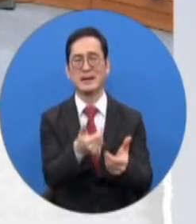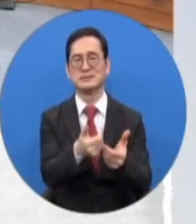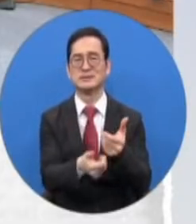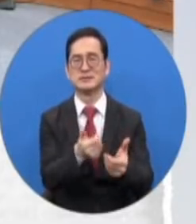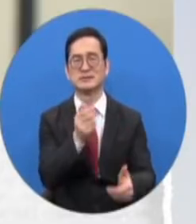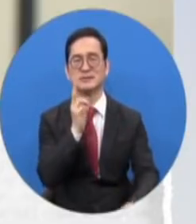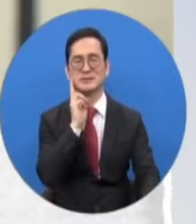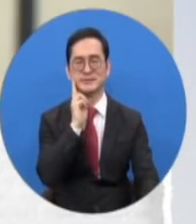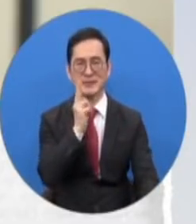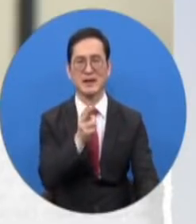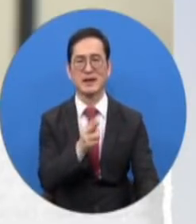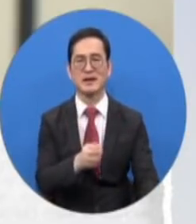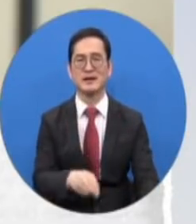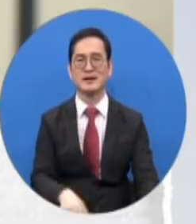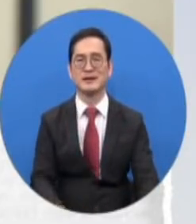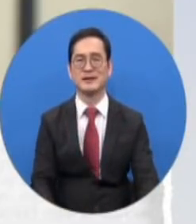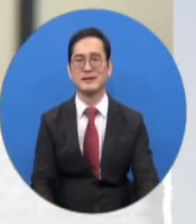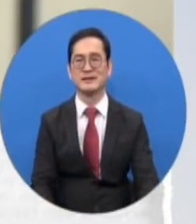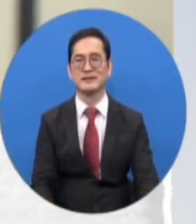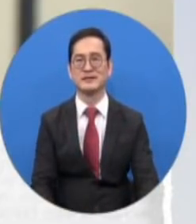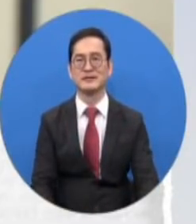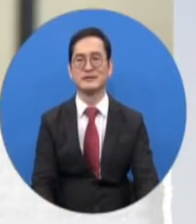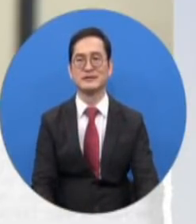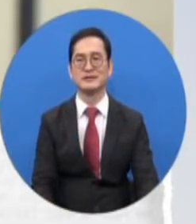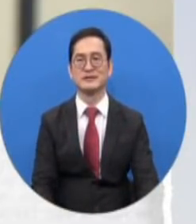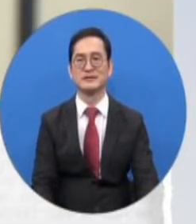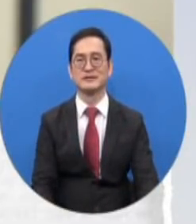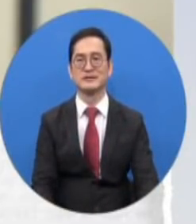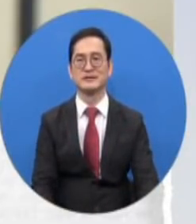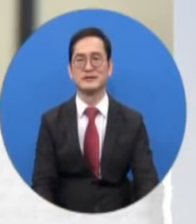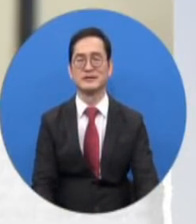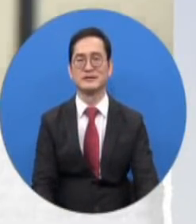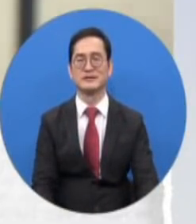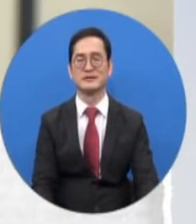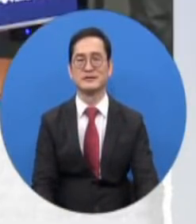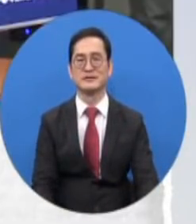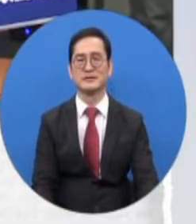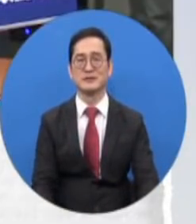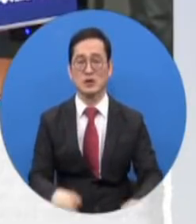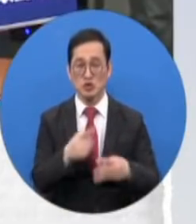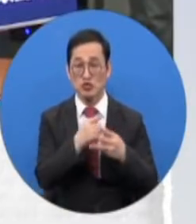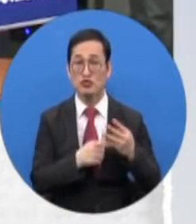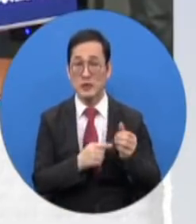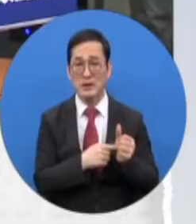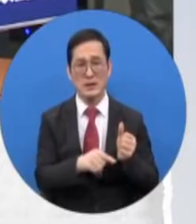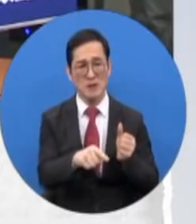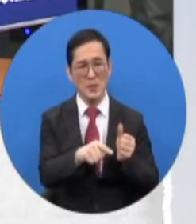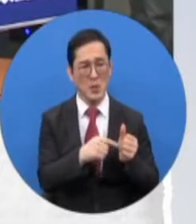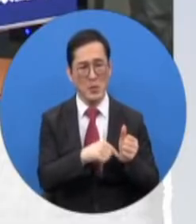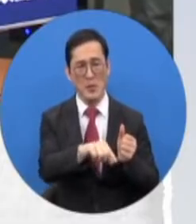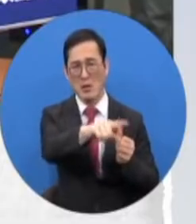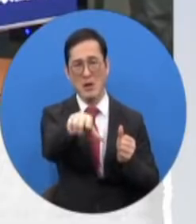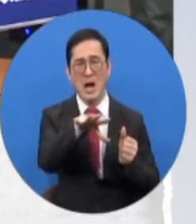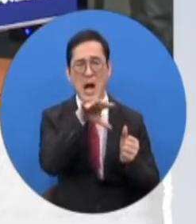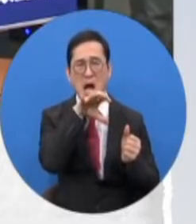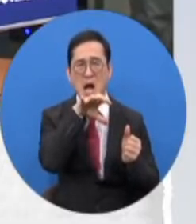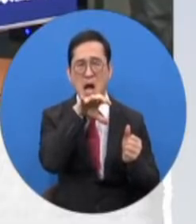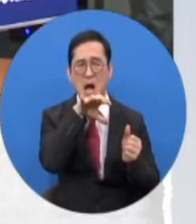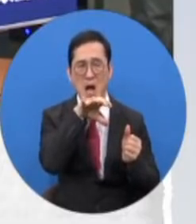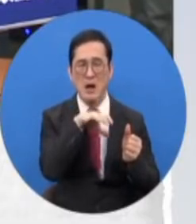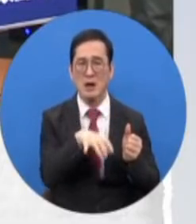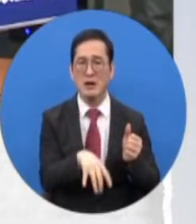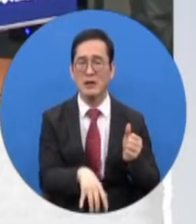건지 정권 이양기에 오히려 새 정부에 대해서 반발이 오히려 많이 나오고 있는 건